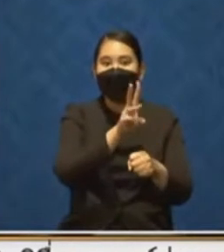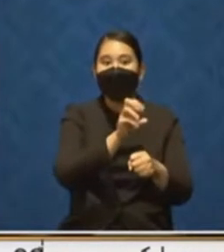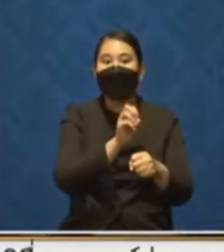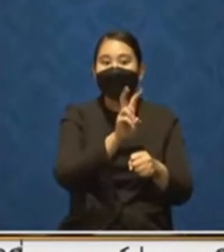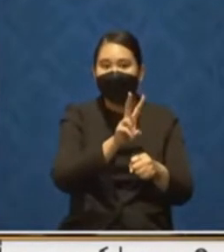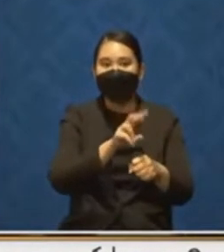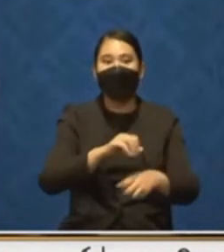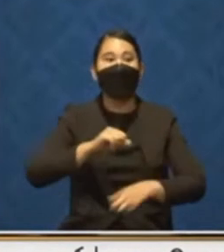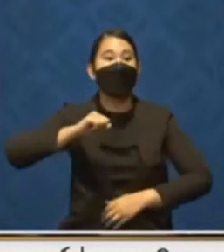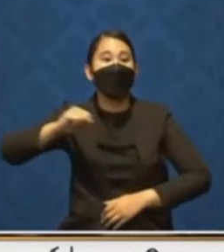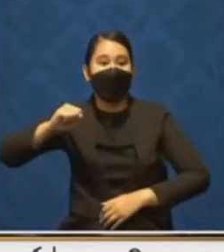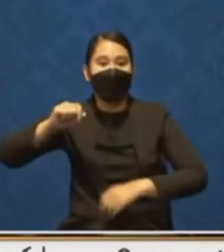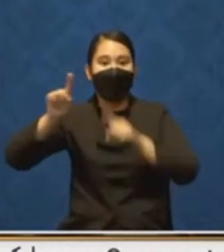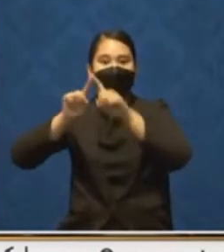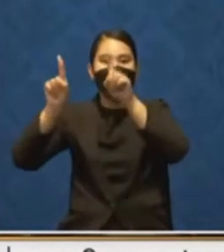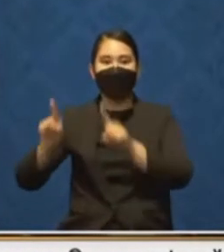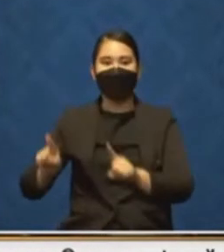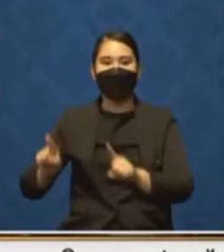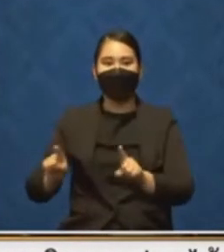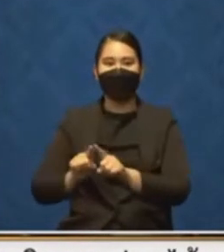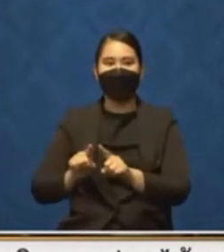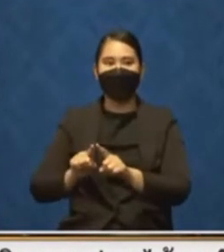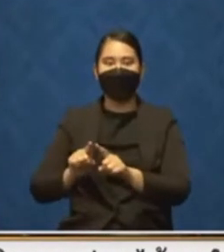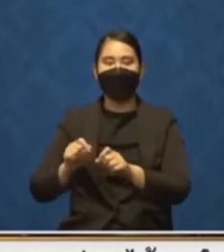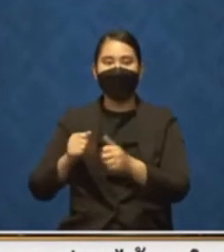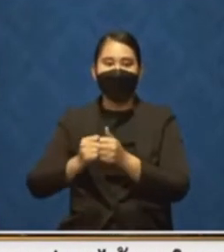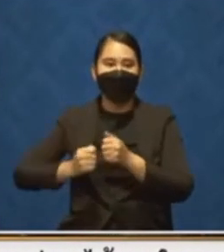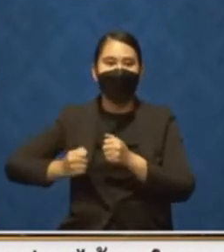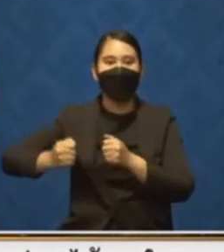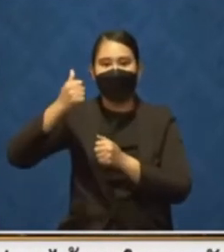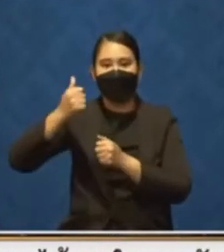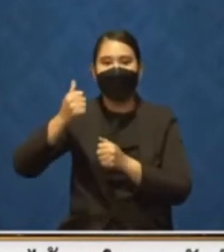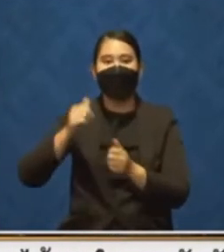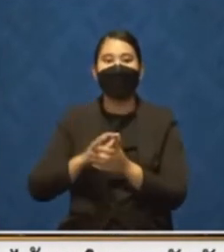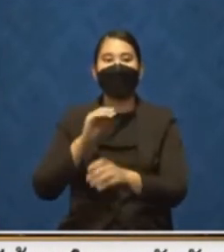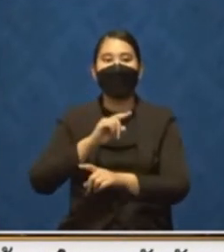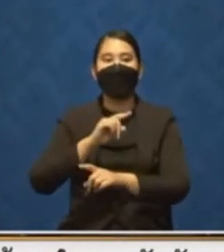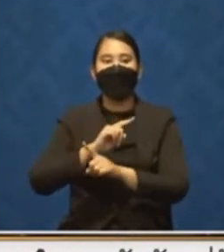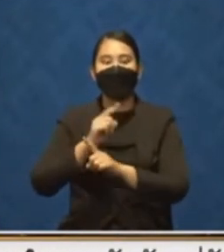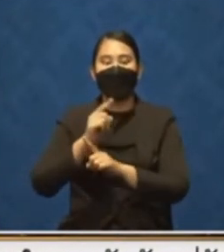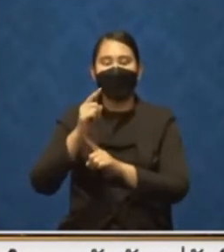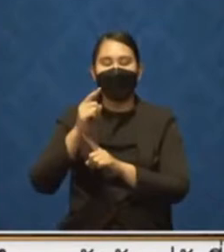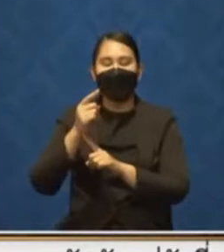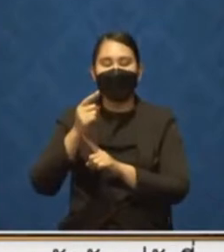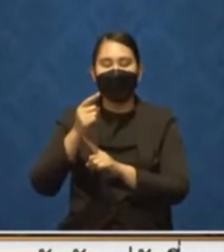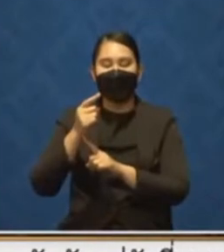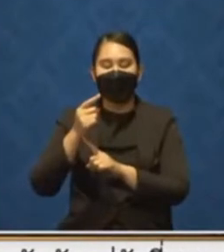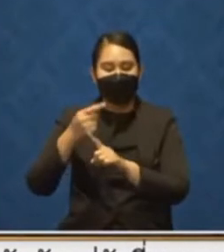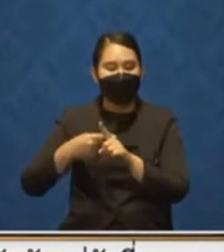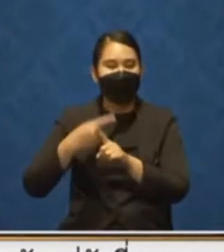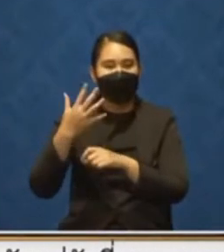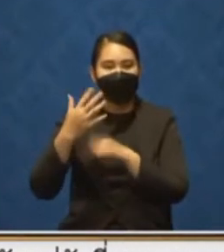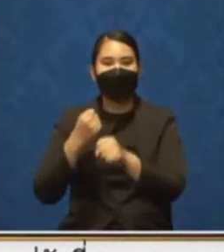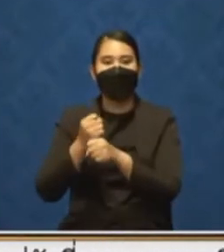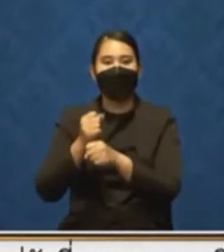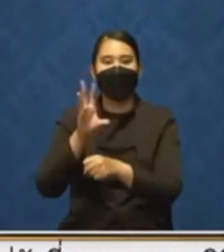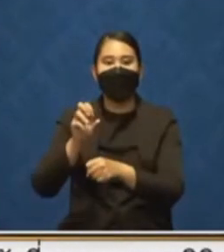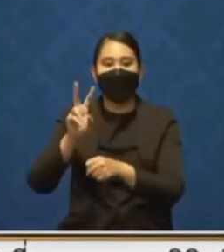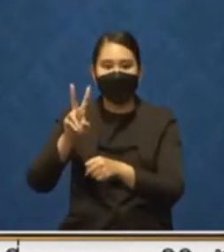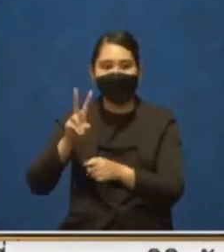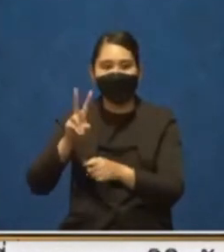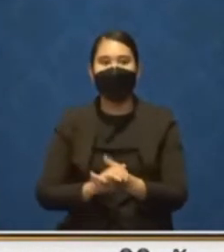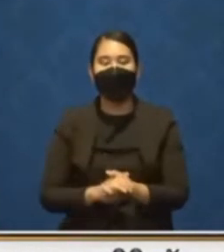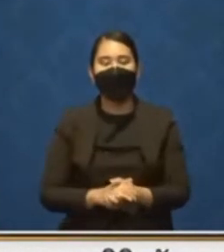คือการประกาศผู้ชนะการเสนอราคาลงวันที่พฤษภาคม 62สร้างก่อนเซ็น